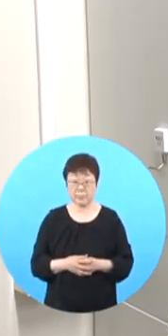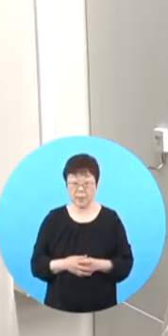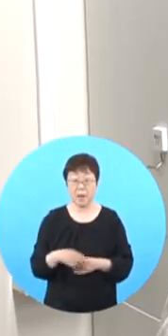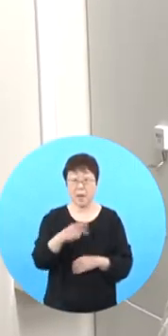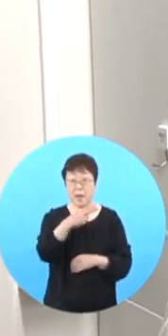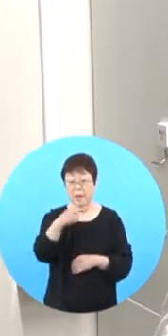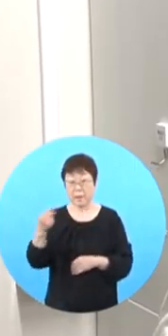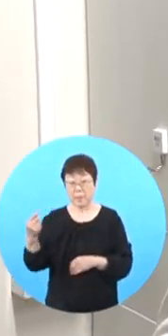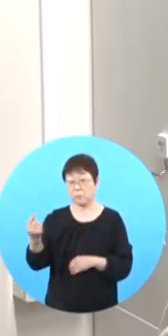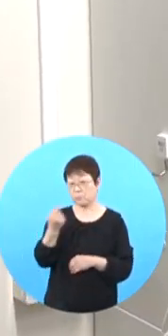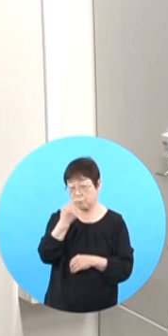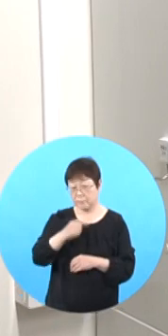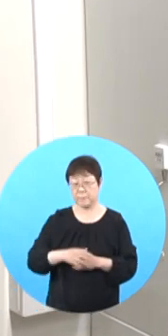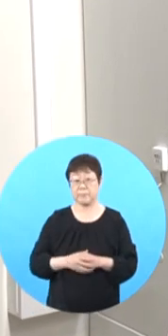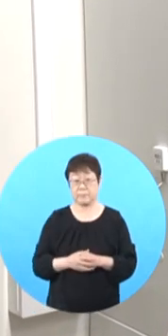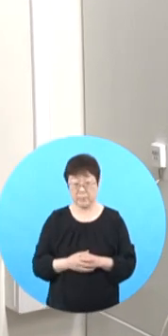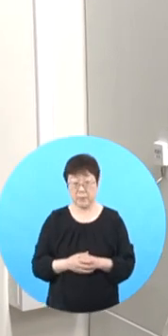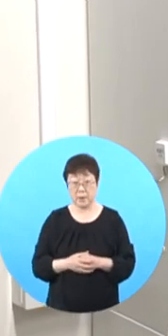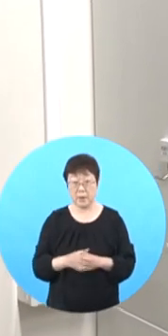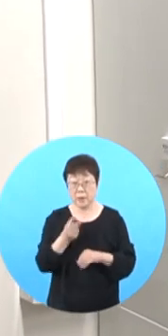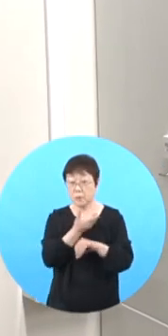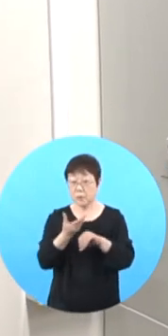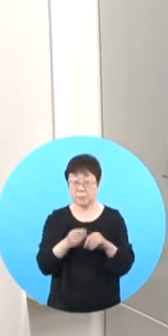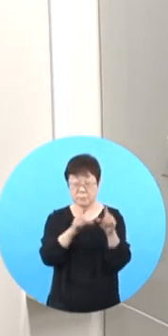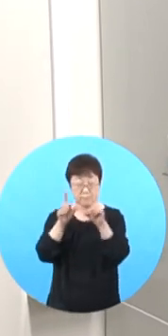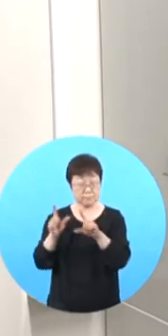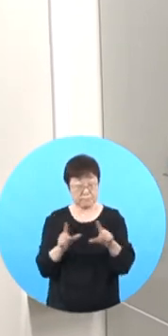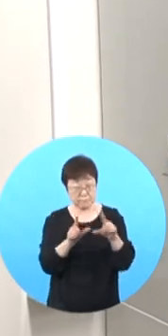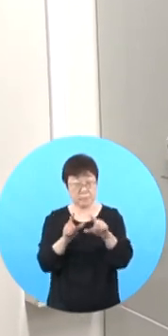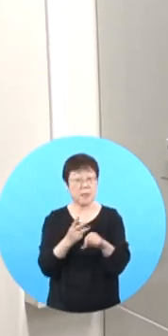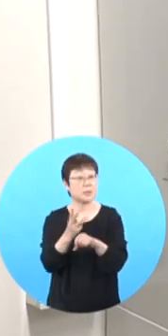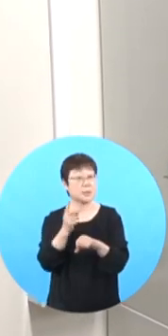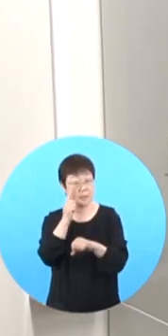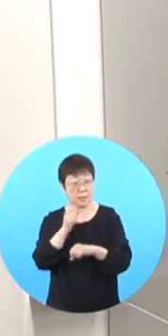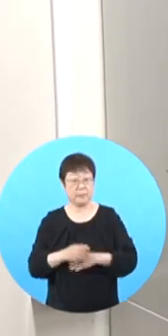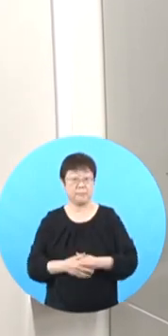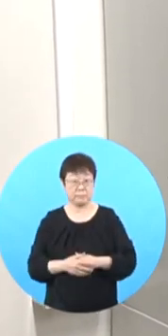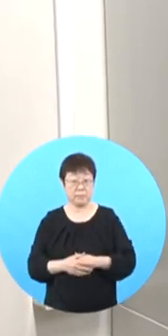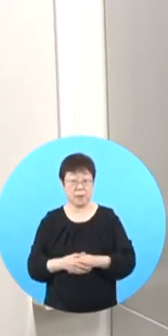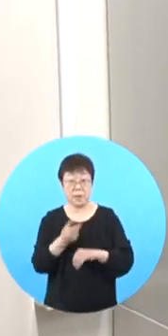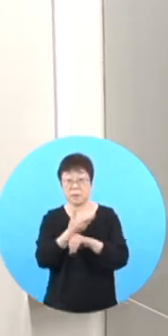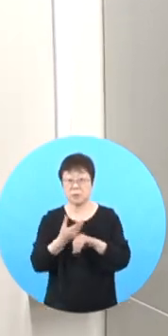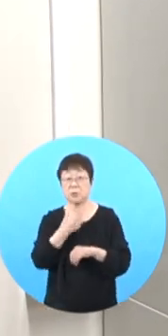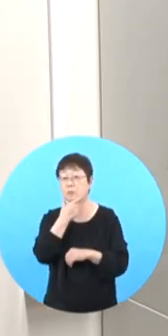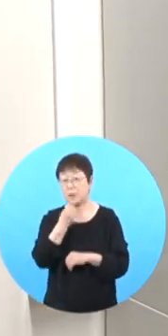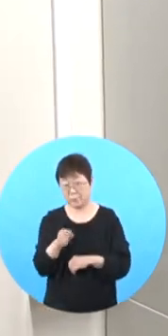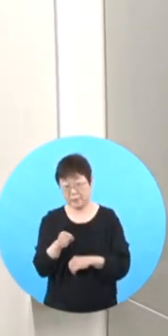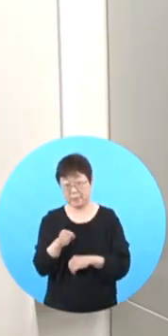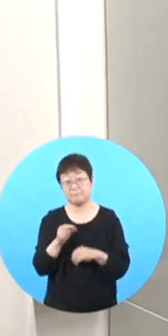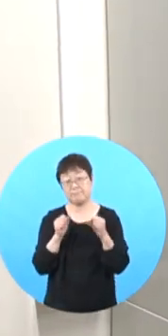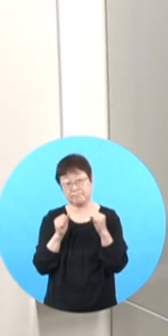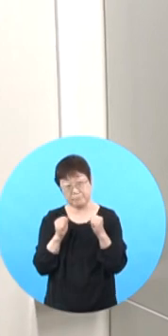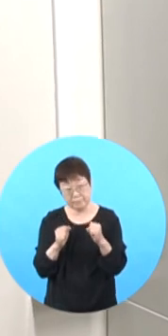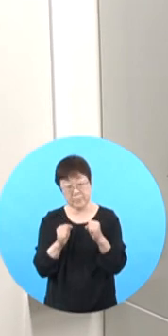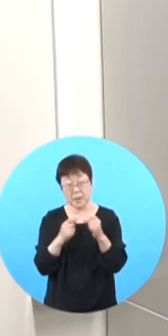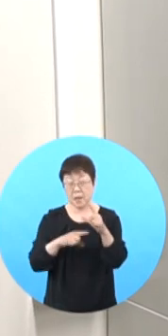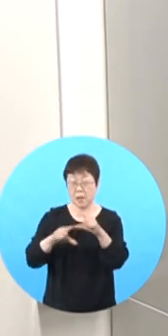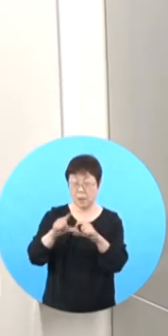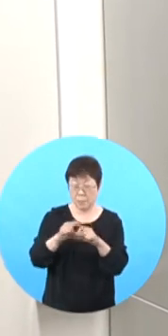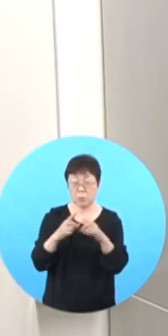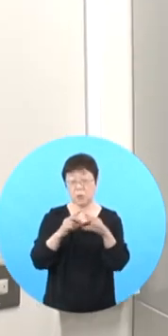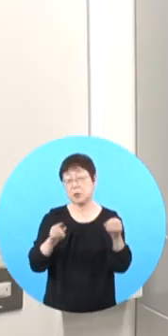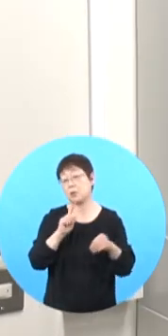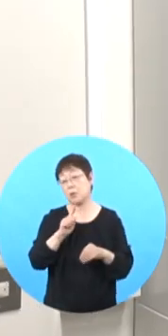I'm stay here for long 3 years, and then I like here. I like live in